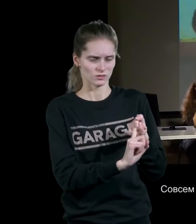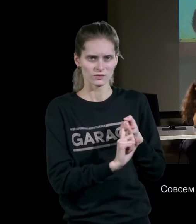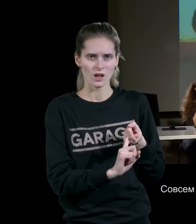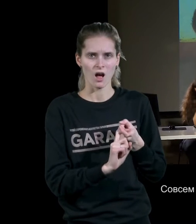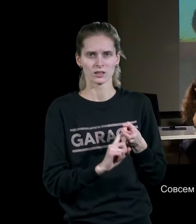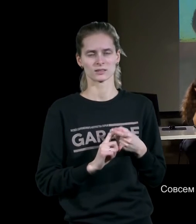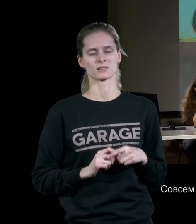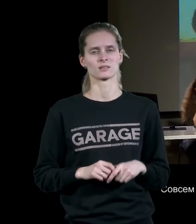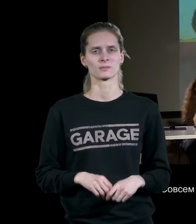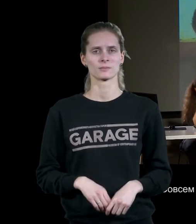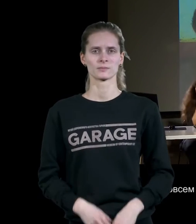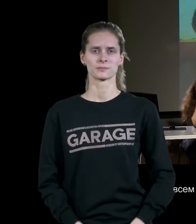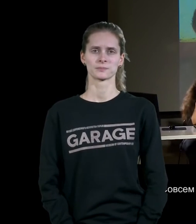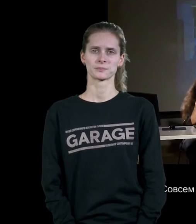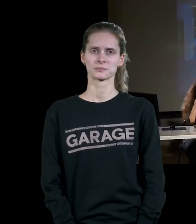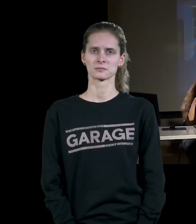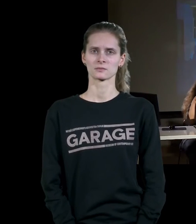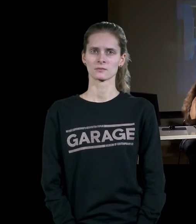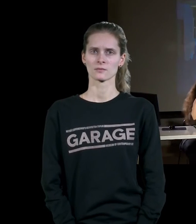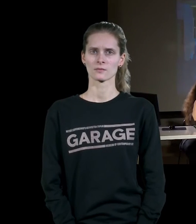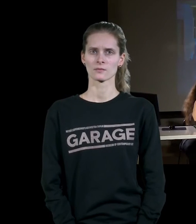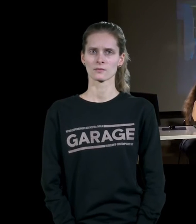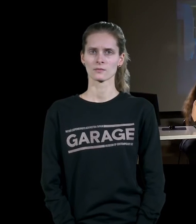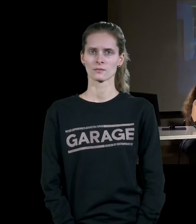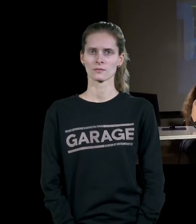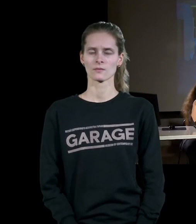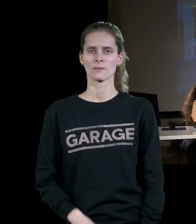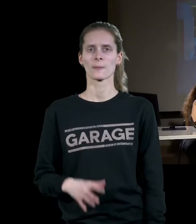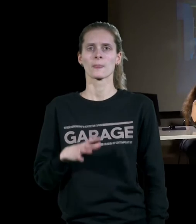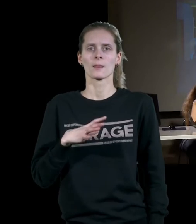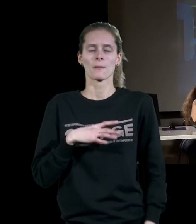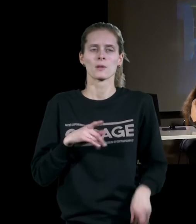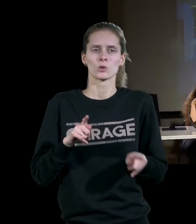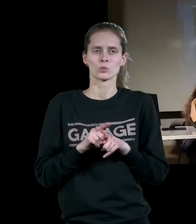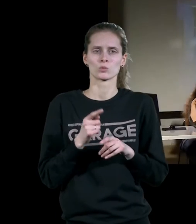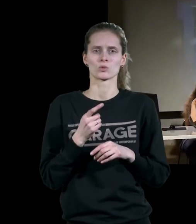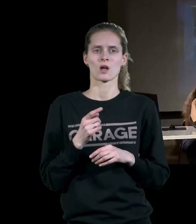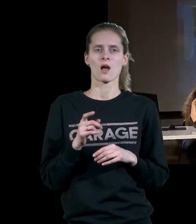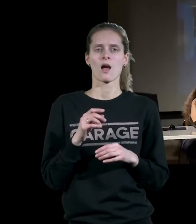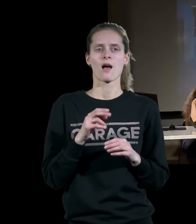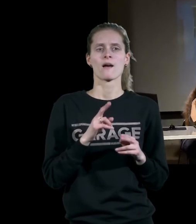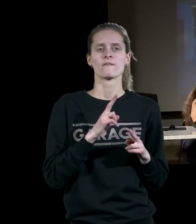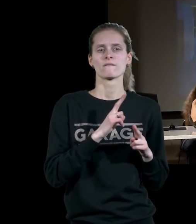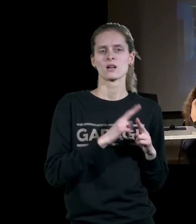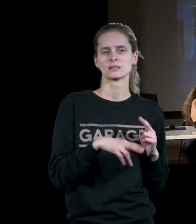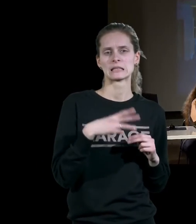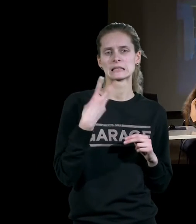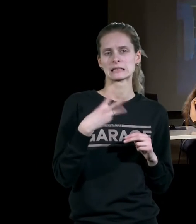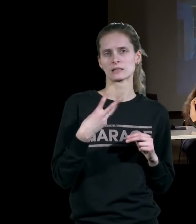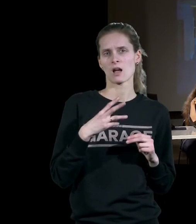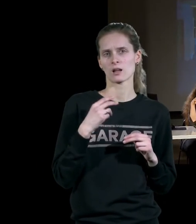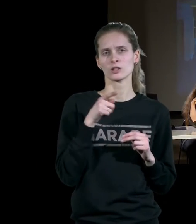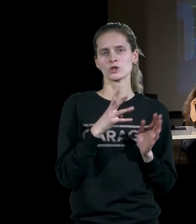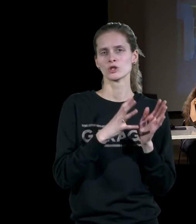совсем ученические, не очень интересные. И более-менее такой интересный период у него начинается в конце 30-х годов, когда он создает